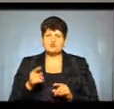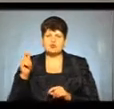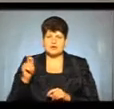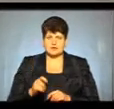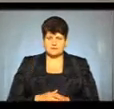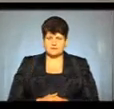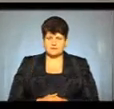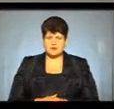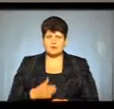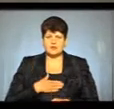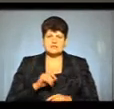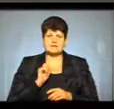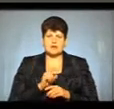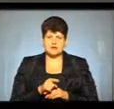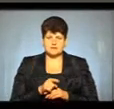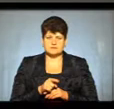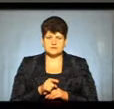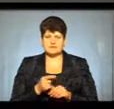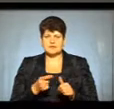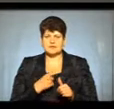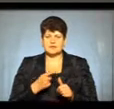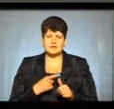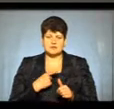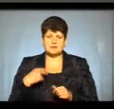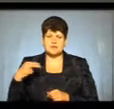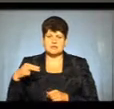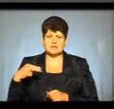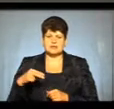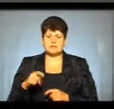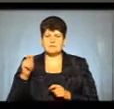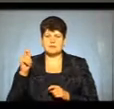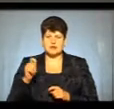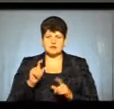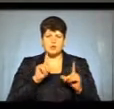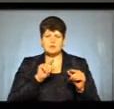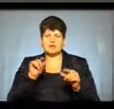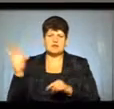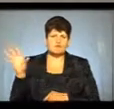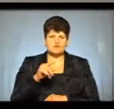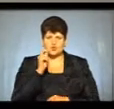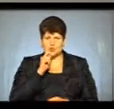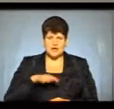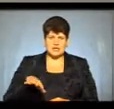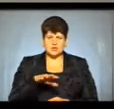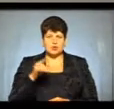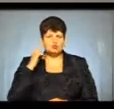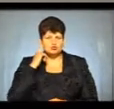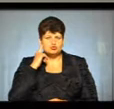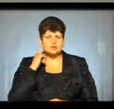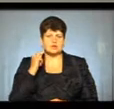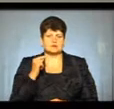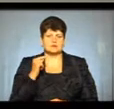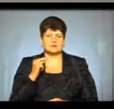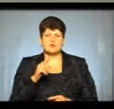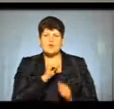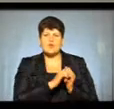завдання від імені президента приїхати, об'їхати всю країну, почути думки кожної людини